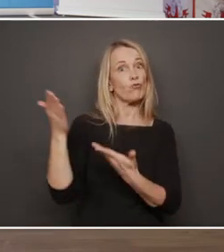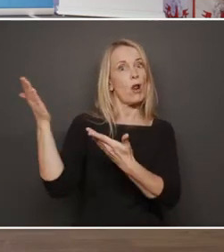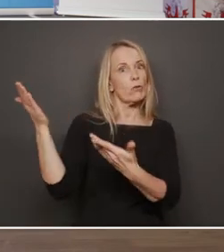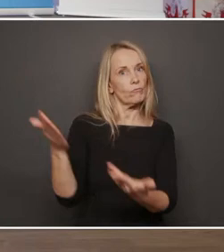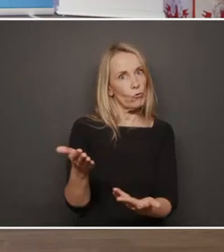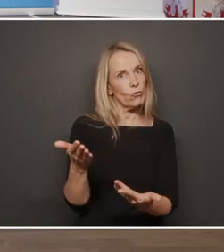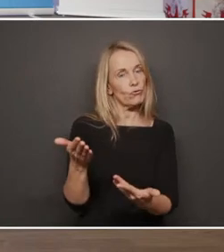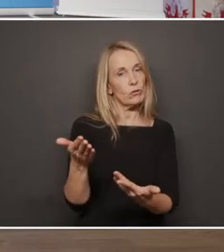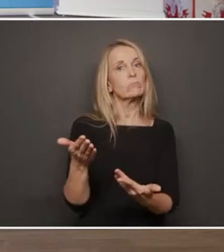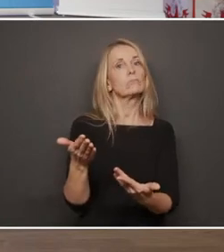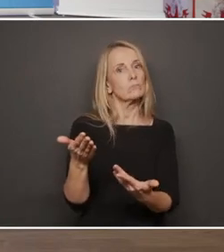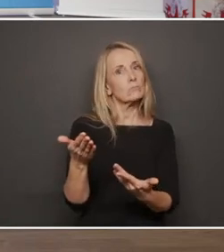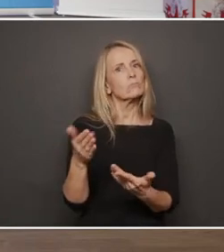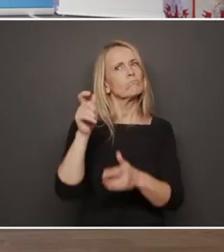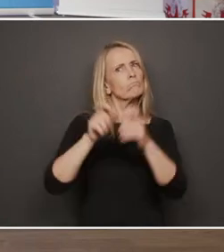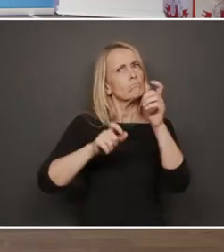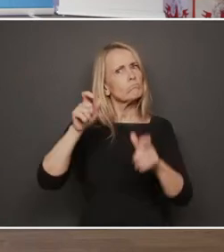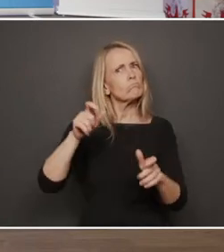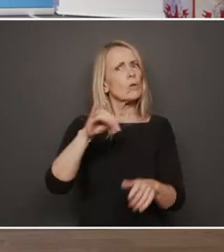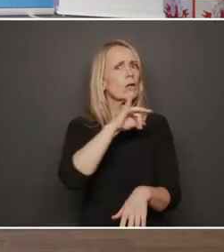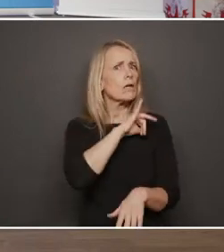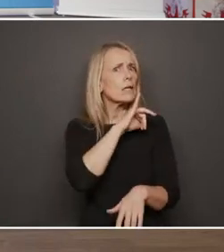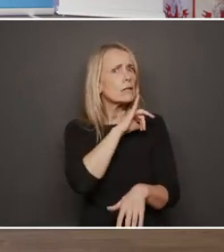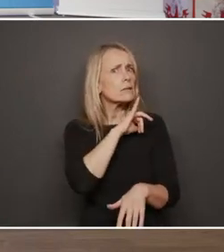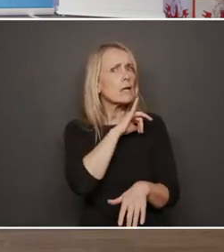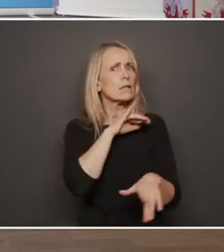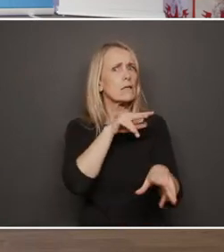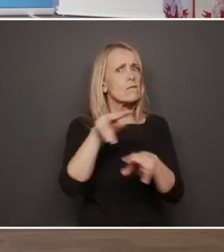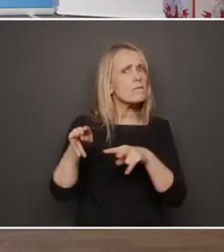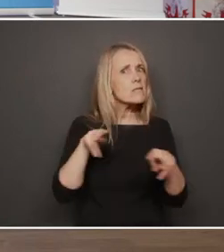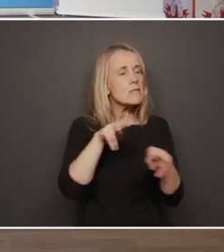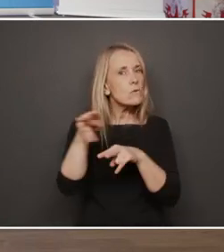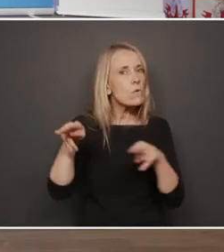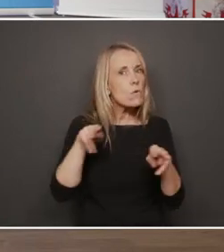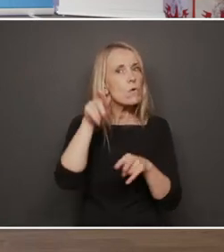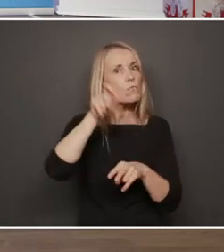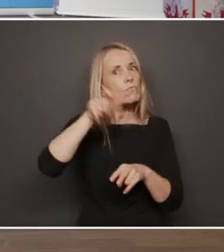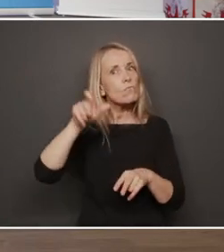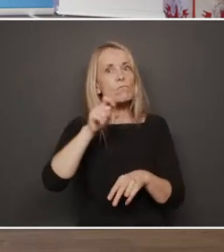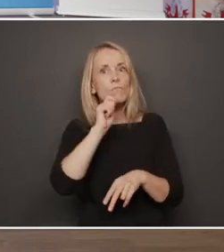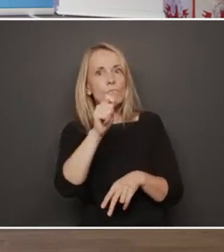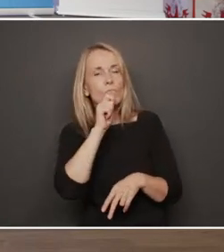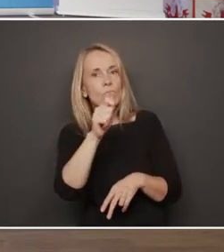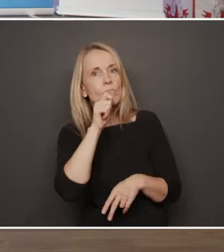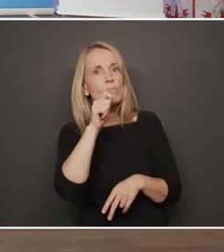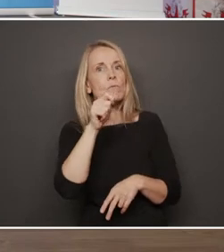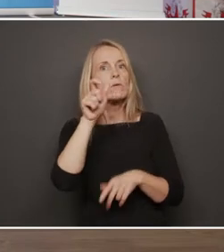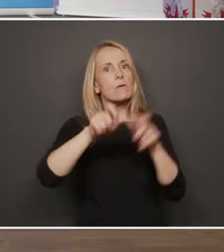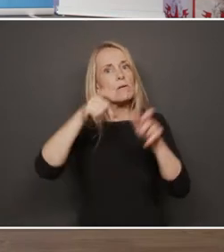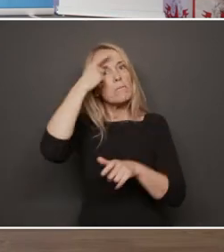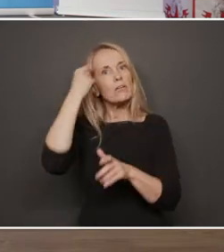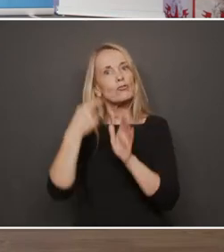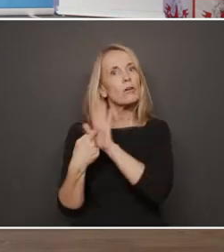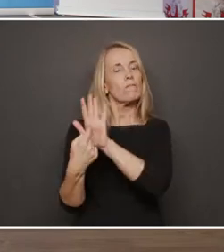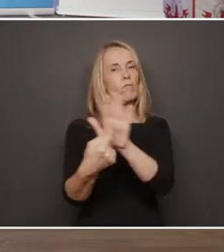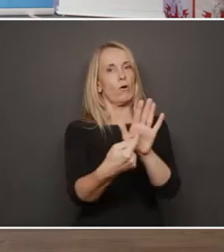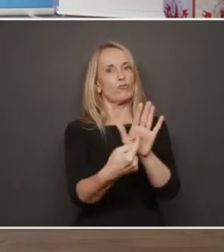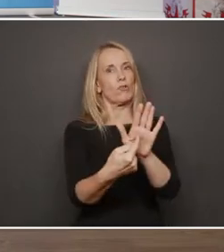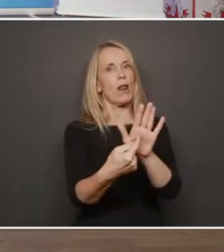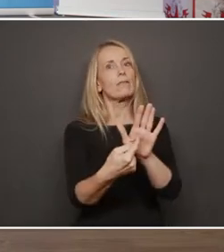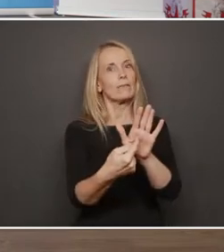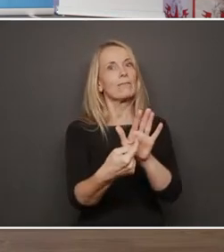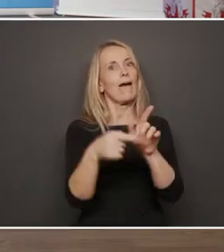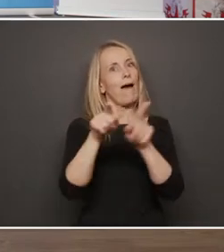werden wir Ihnen interessante Videobeiträge zeigen. Wir werden Ihnen interessante Menschen vorstellen. Wir werden Sie